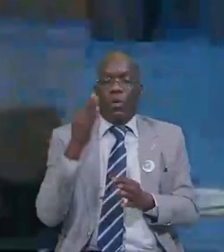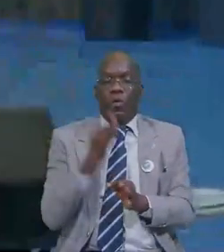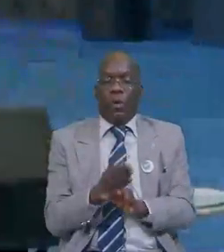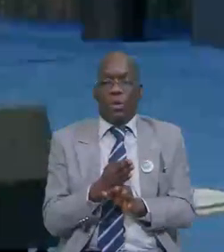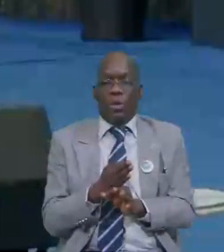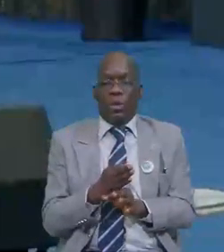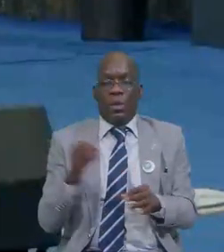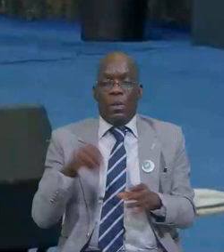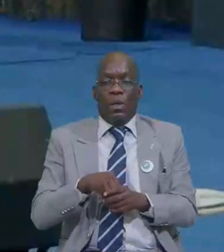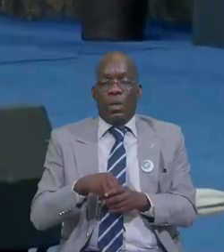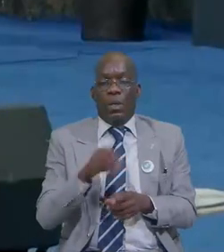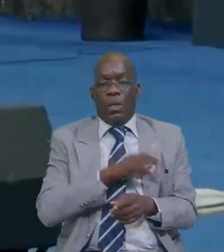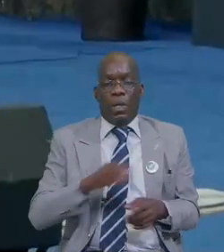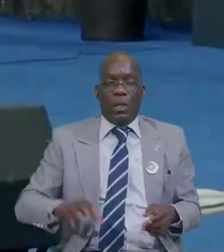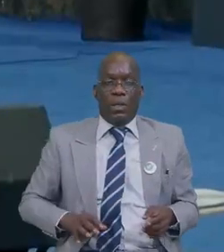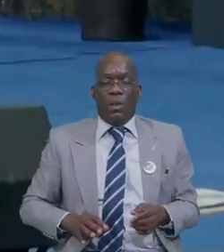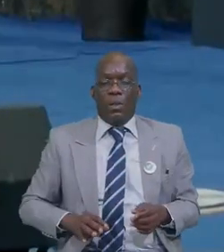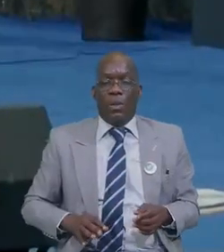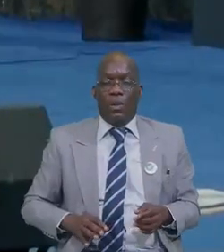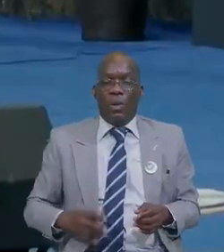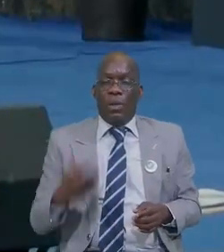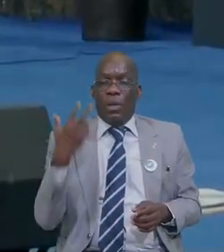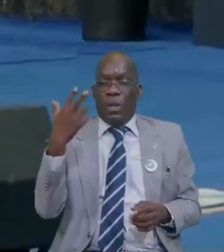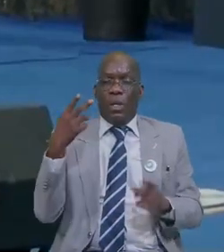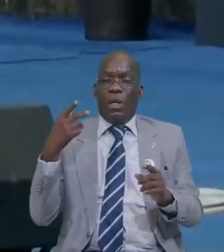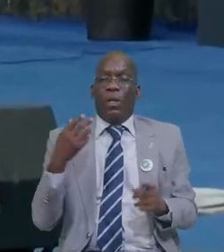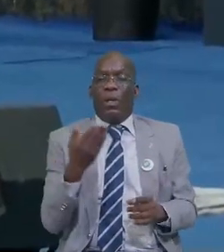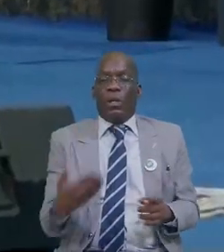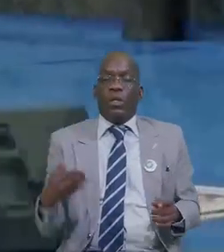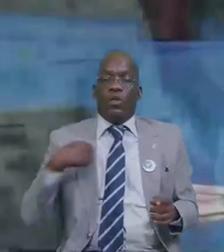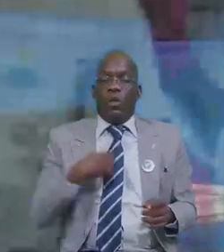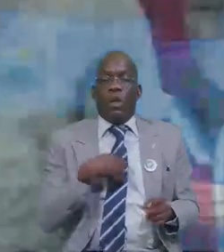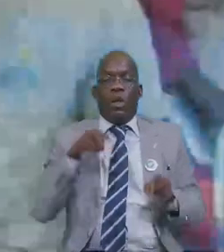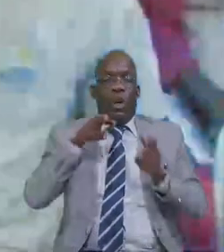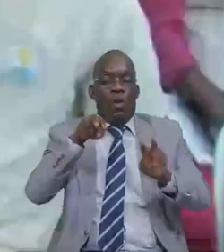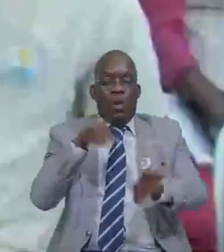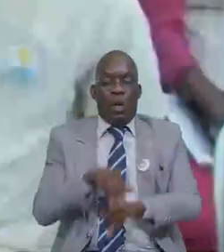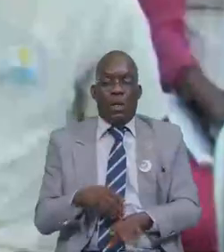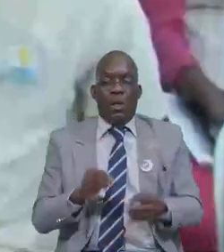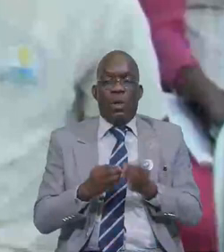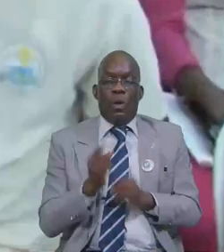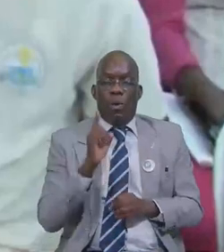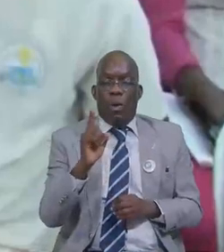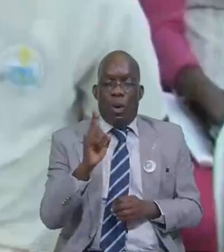foi en Christ. Il y a trois choses à considérer. Premièrement,